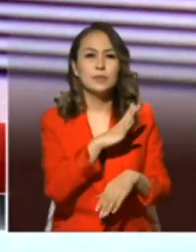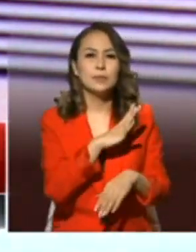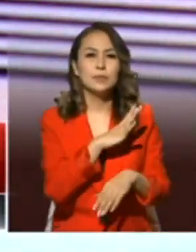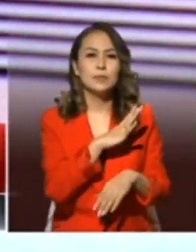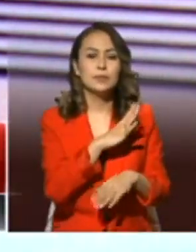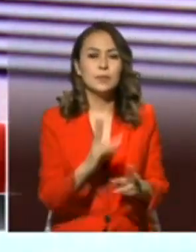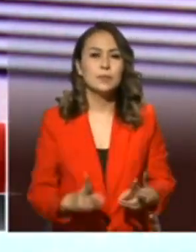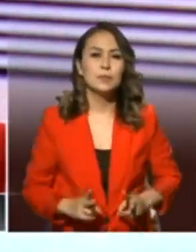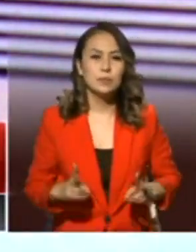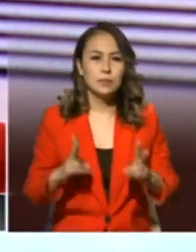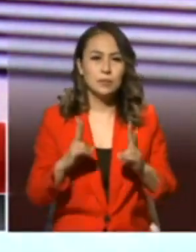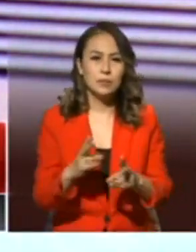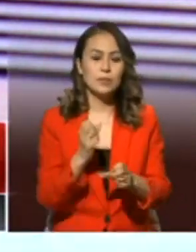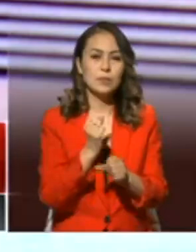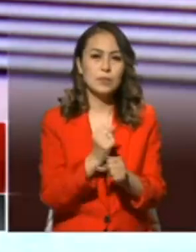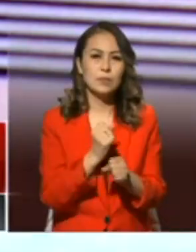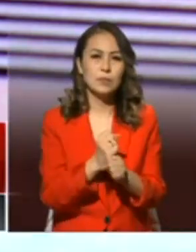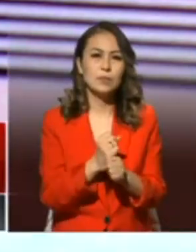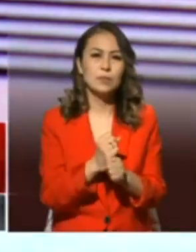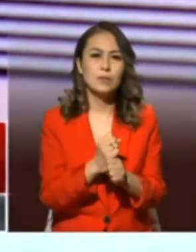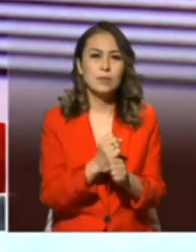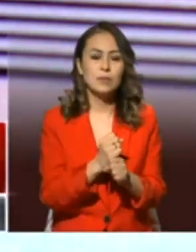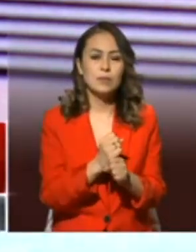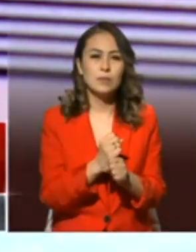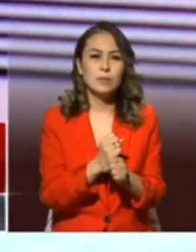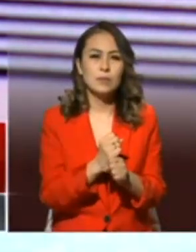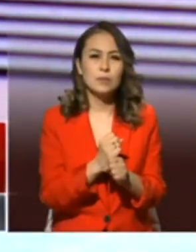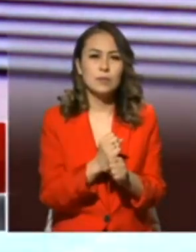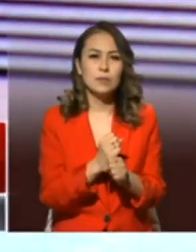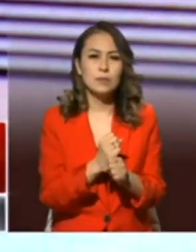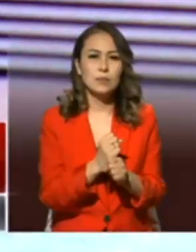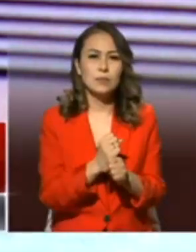қылмыстық кодекстерге де және де біріккен